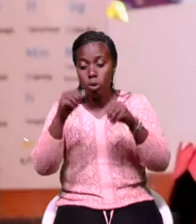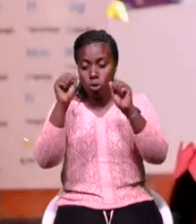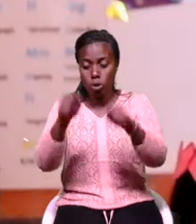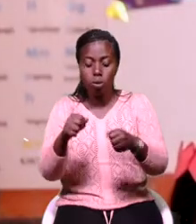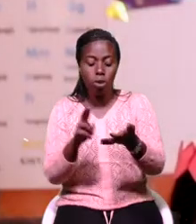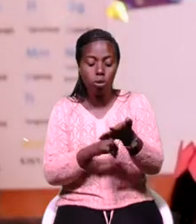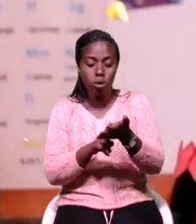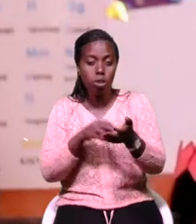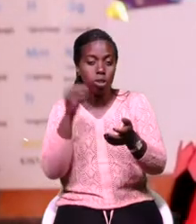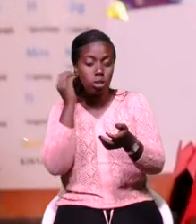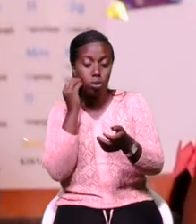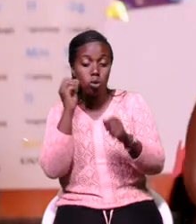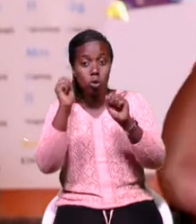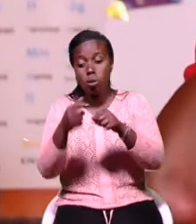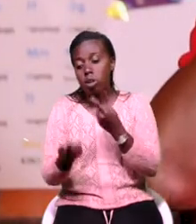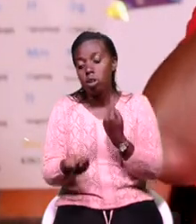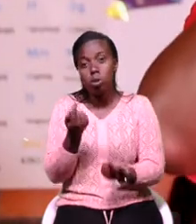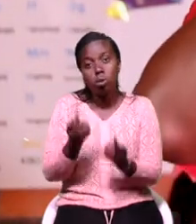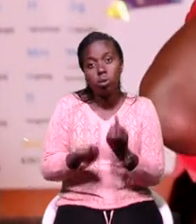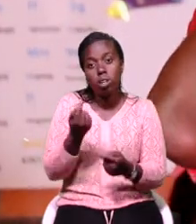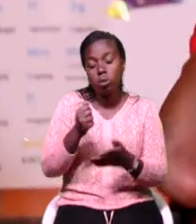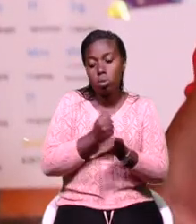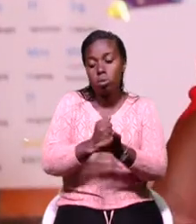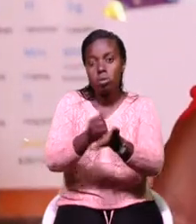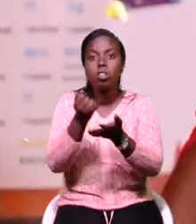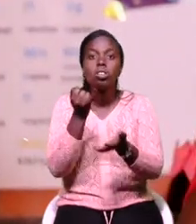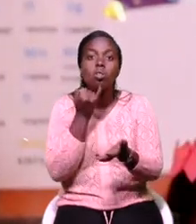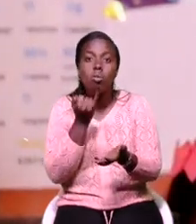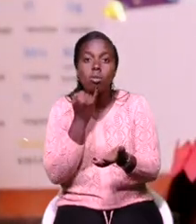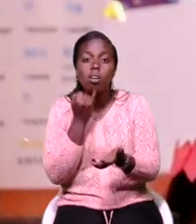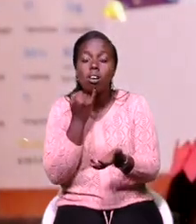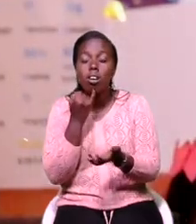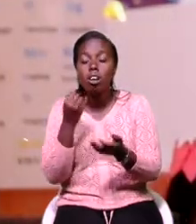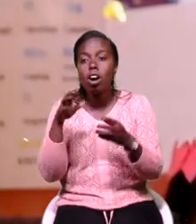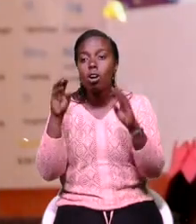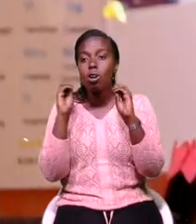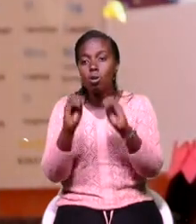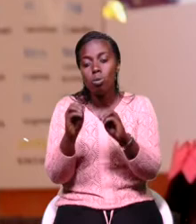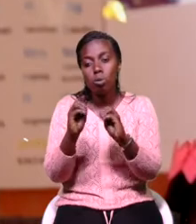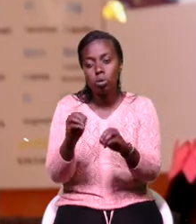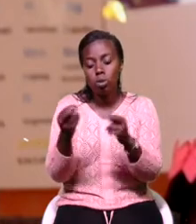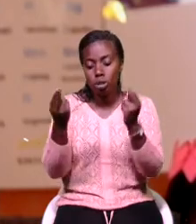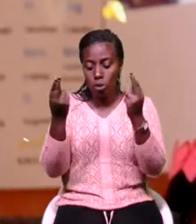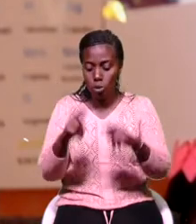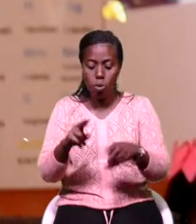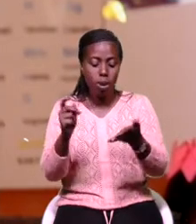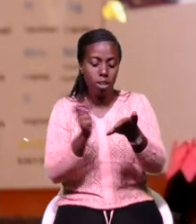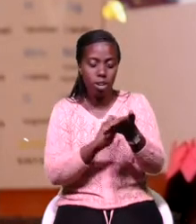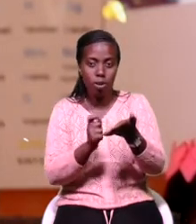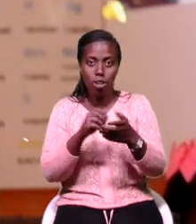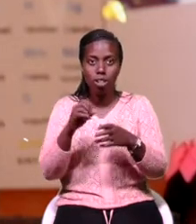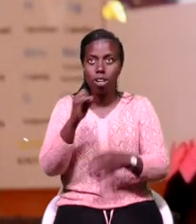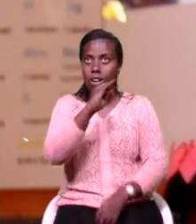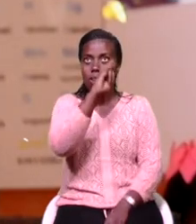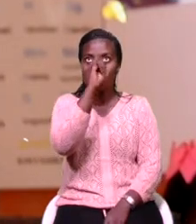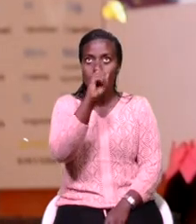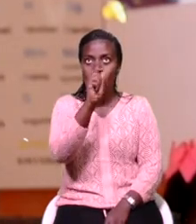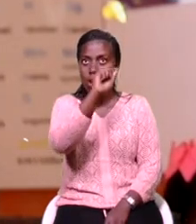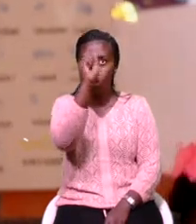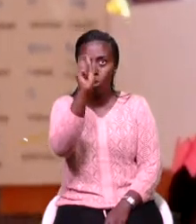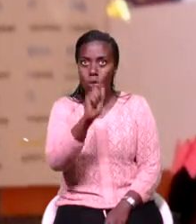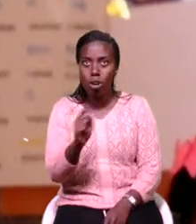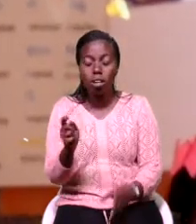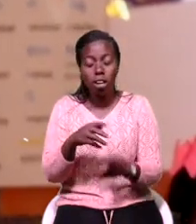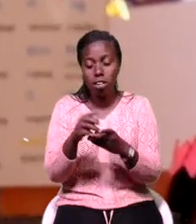gukoresha hari igihe ushobora kuba uri guteka ugafasha umwana kumutoza kuba yakwandika hari ukwandika mu kirere hari ukwandika hehe